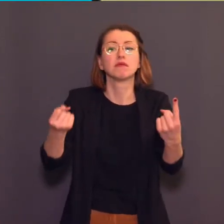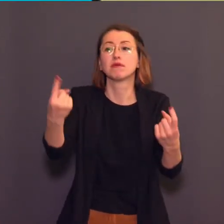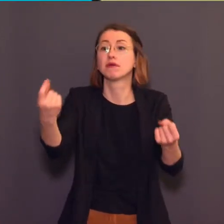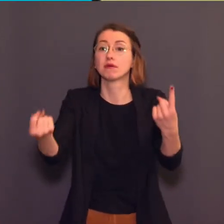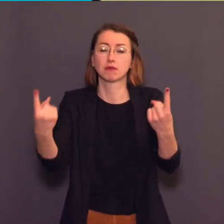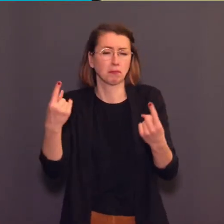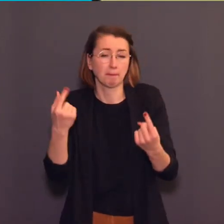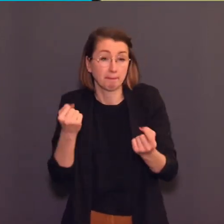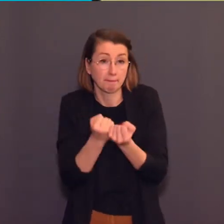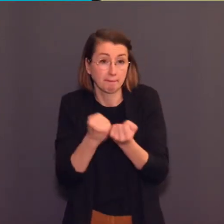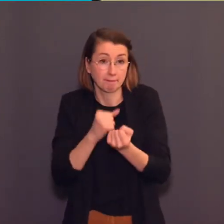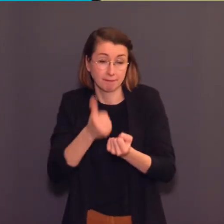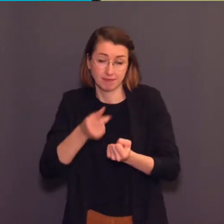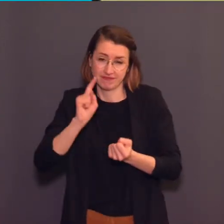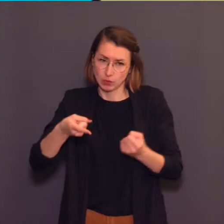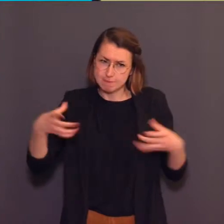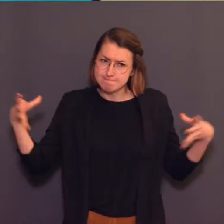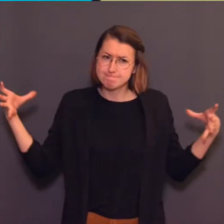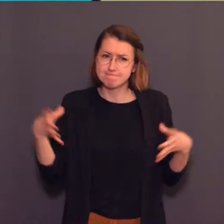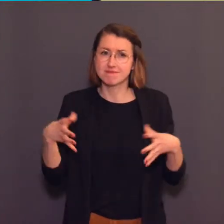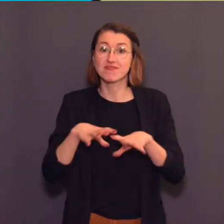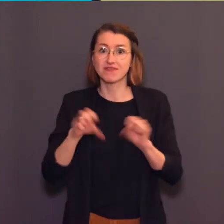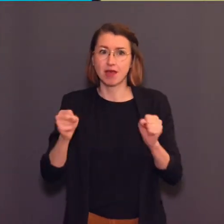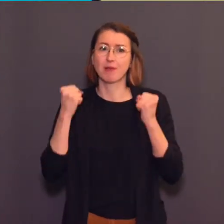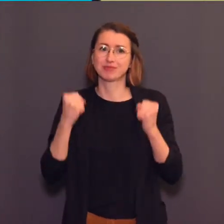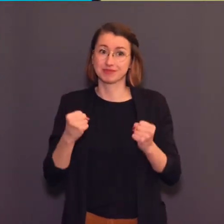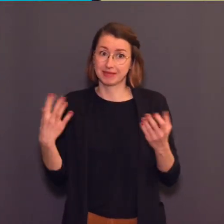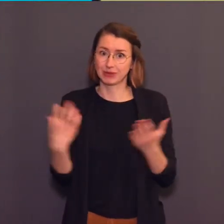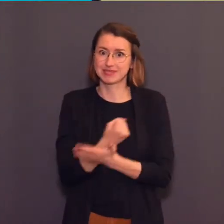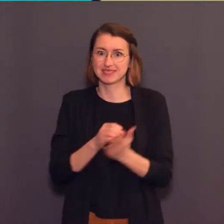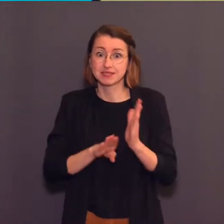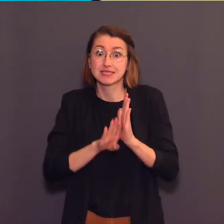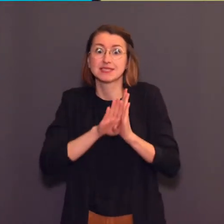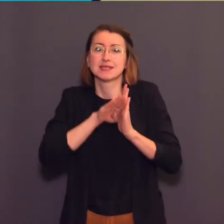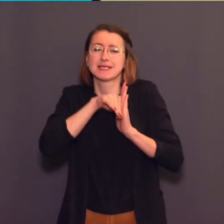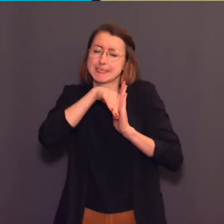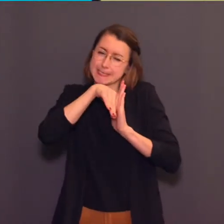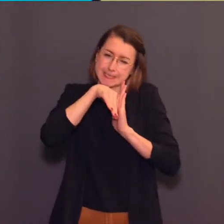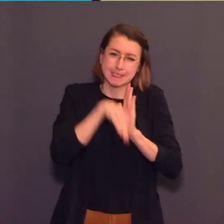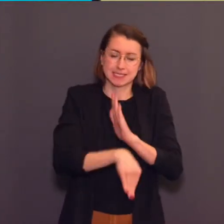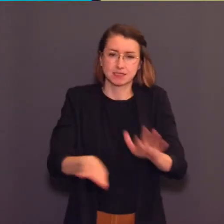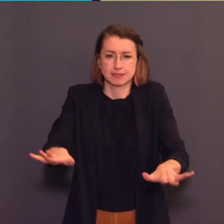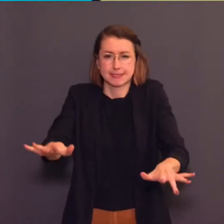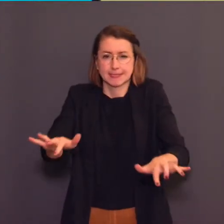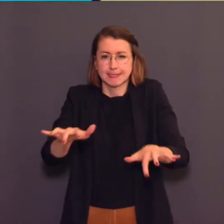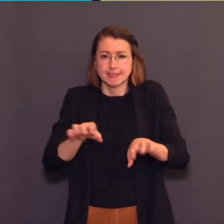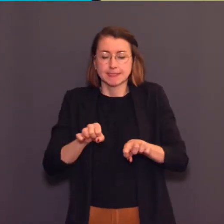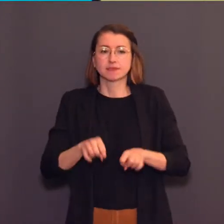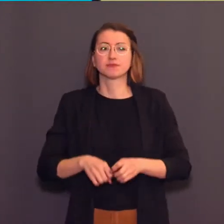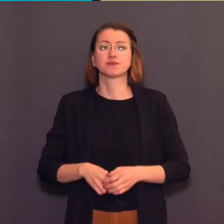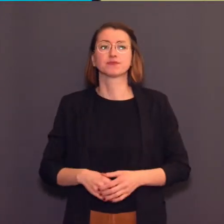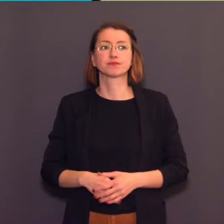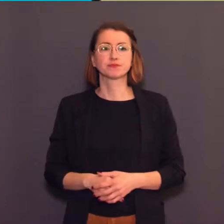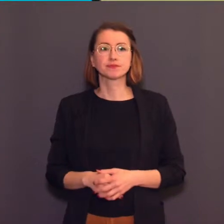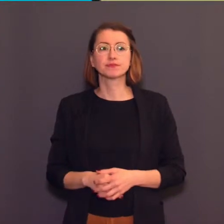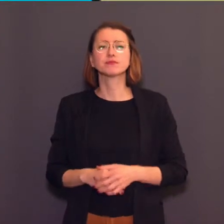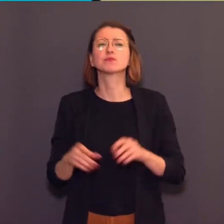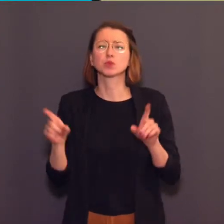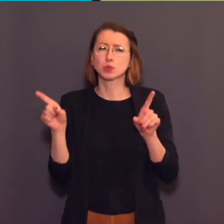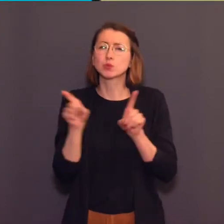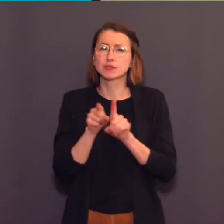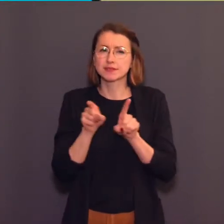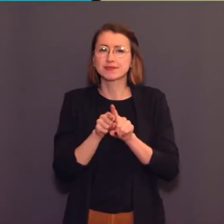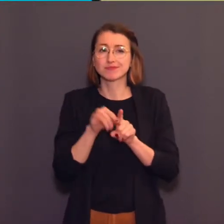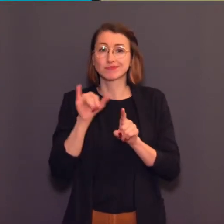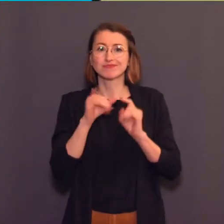à non seulement casser cette courbe qui va vers le haut, mais aussi à passer en dessous de ce plateau